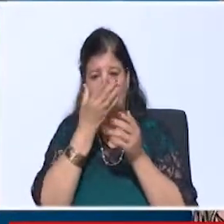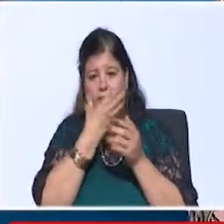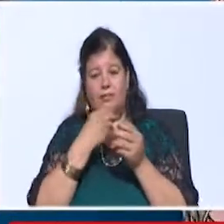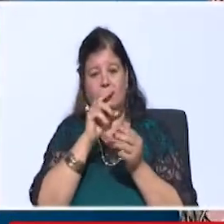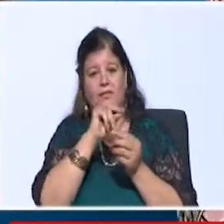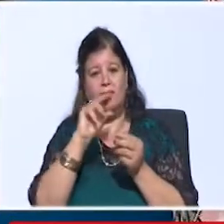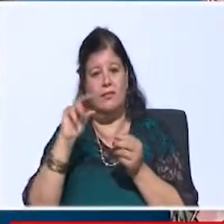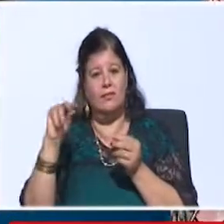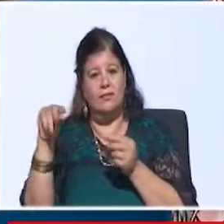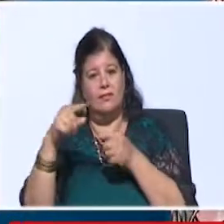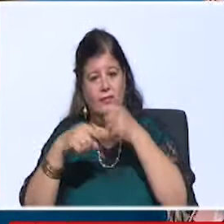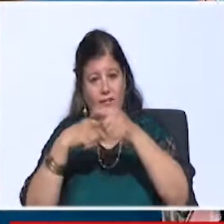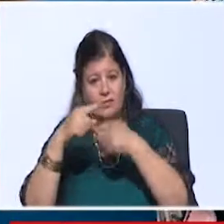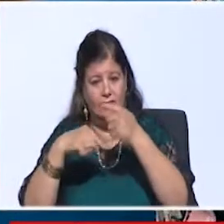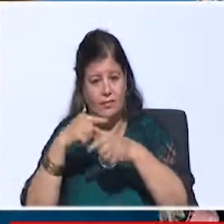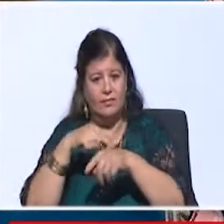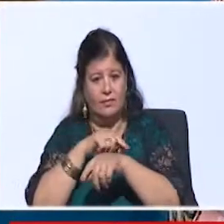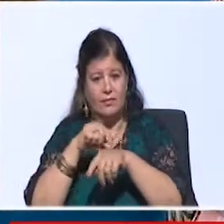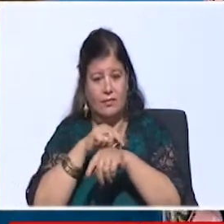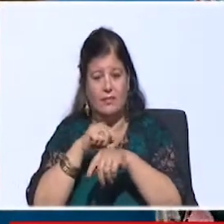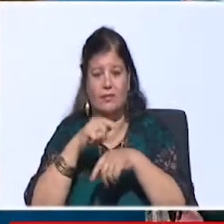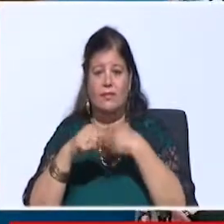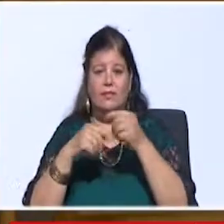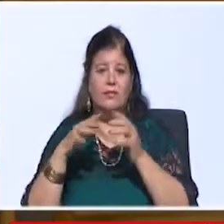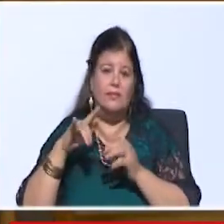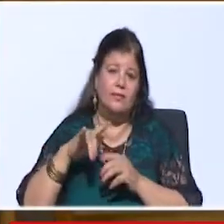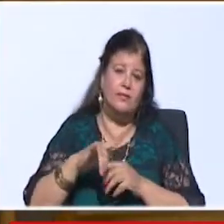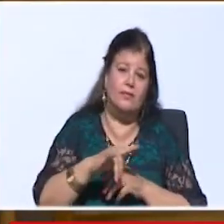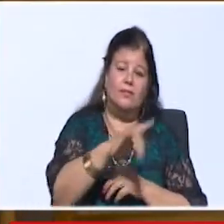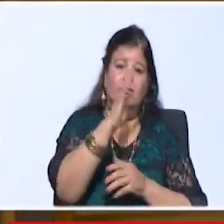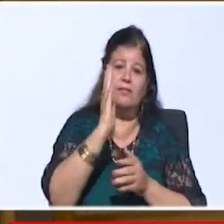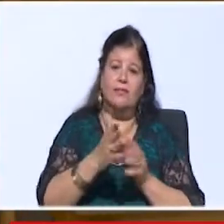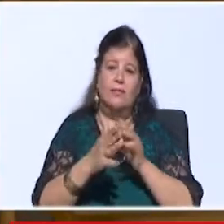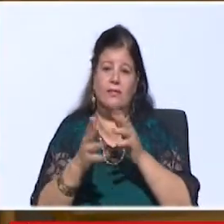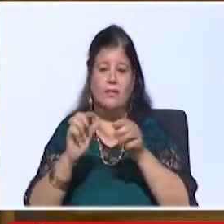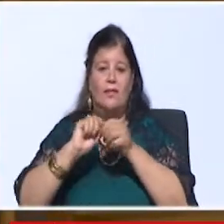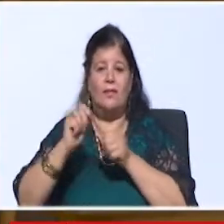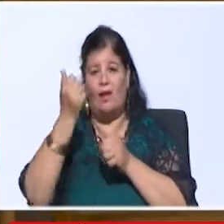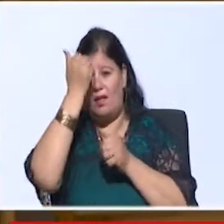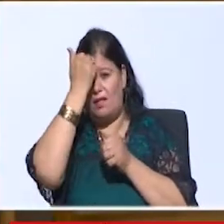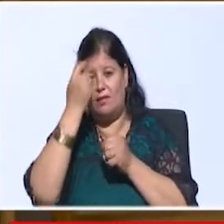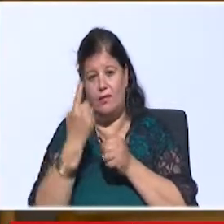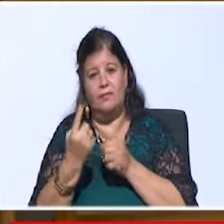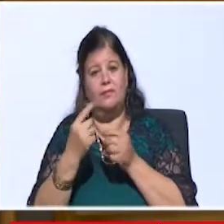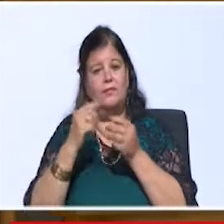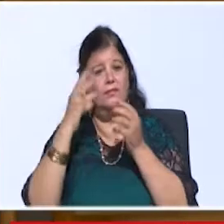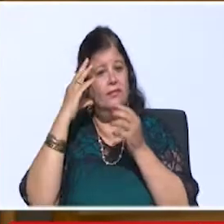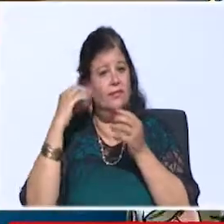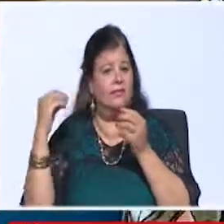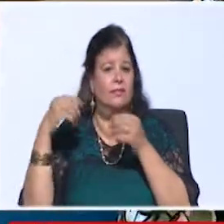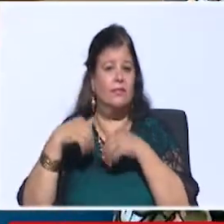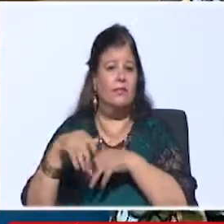تفوت، وما نسافر والحدود تفصل ما بيننا 1000 ميل. بنسيب سنين